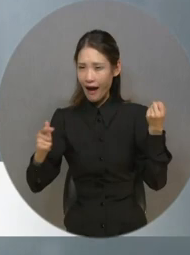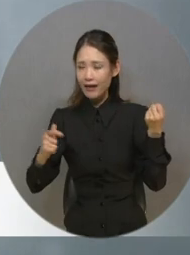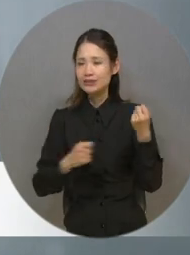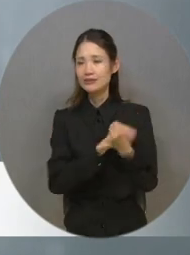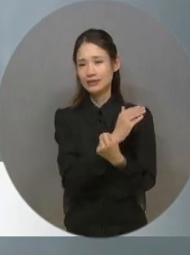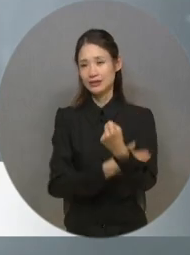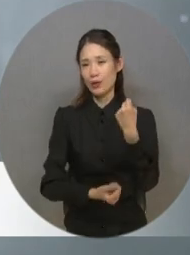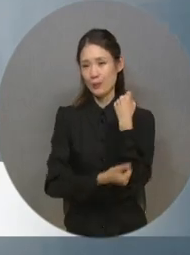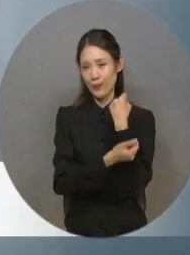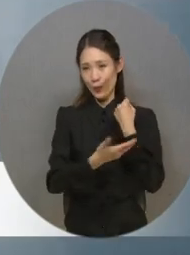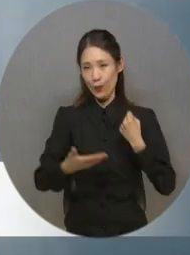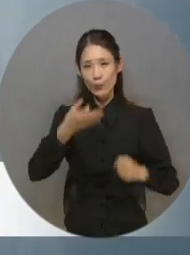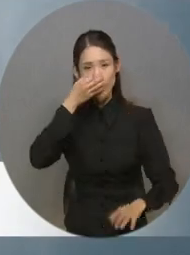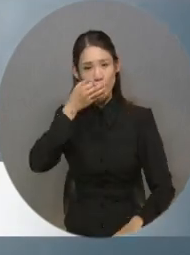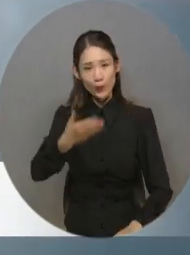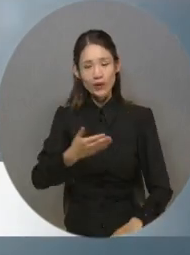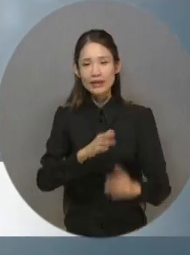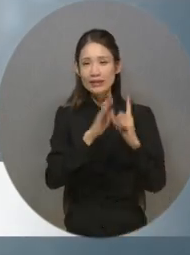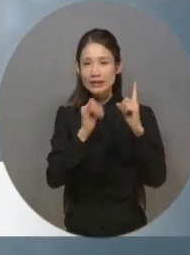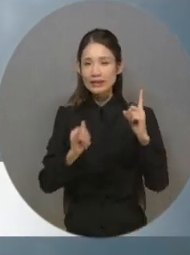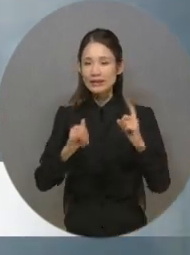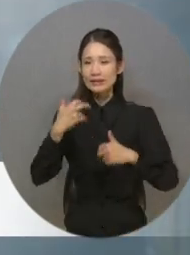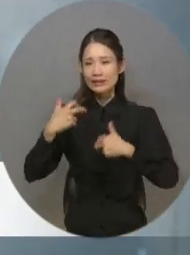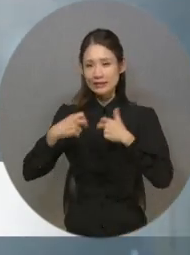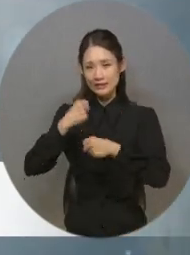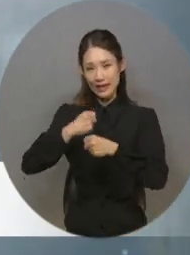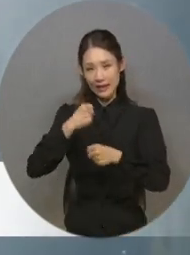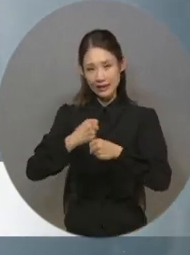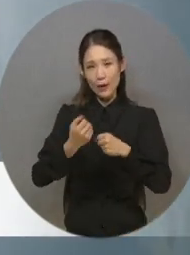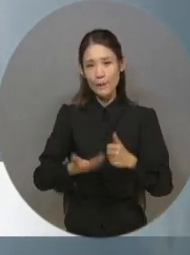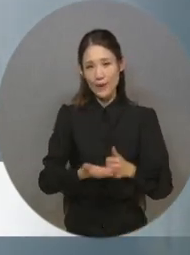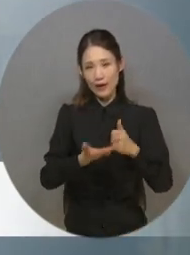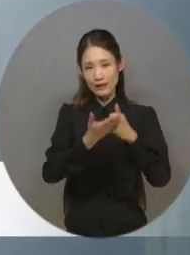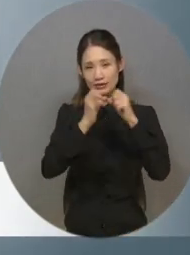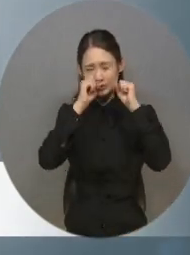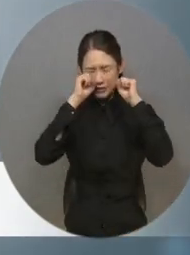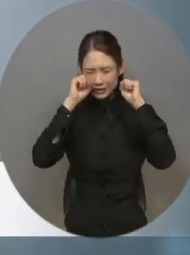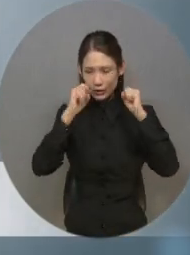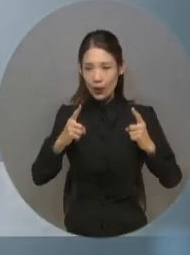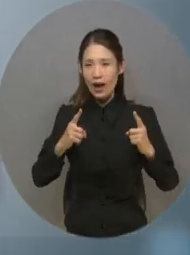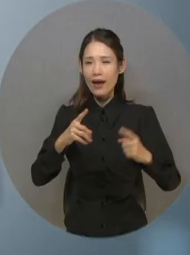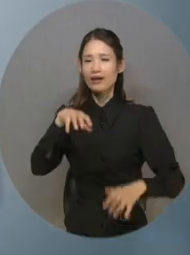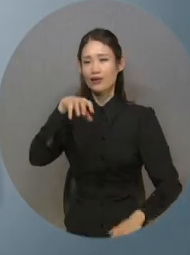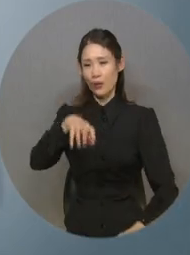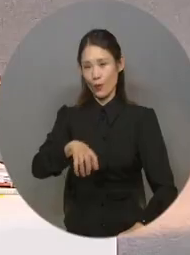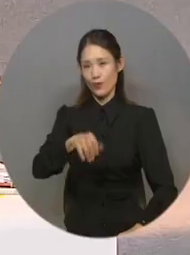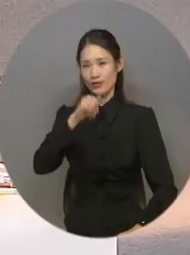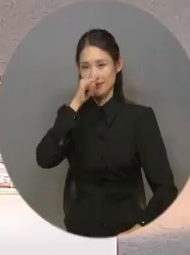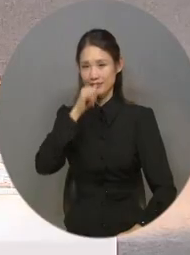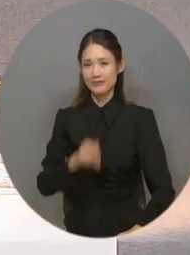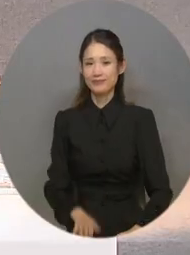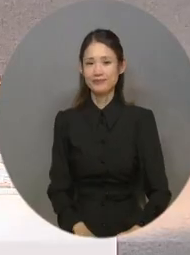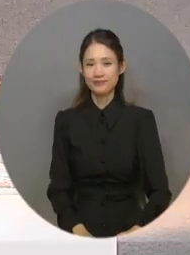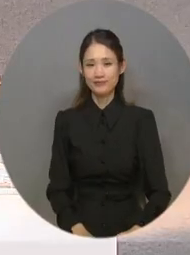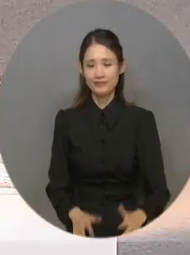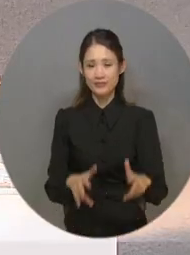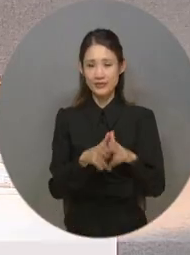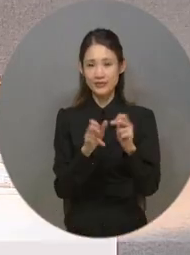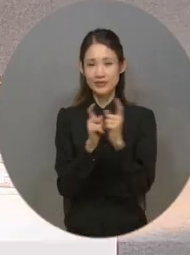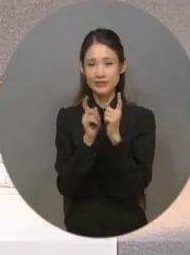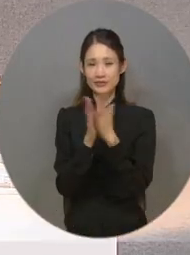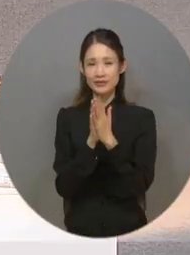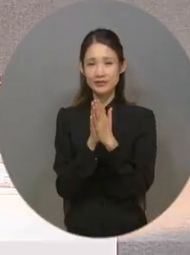발휘하는 1인 크리에이터를 양성하는 만큼 새로운 기회의 장이 될 것이라는 기대입니다. 장애인